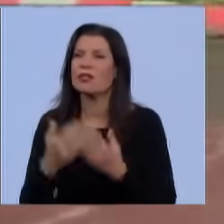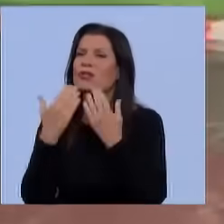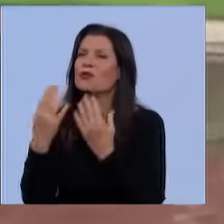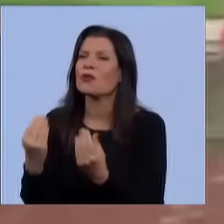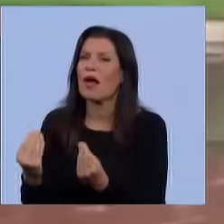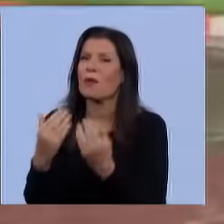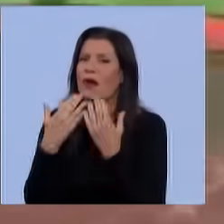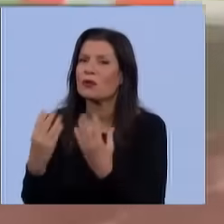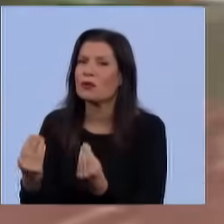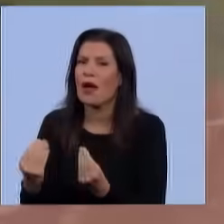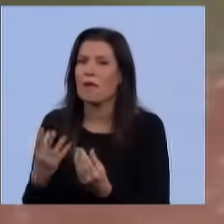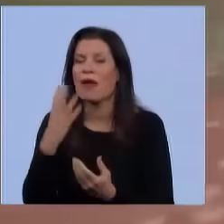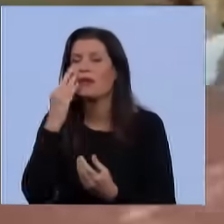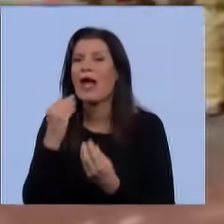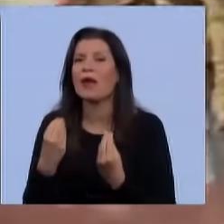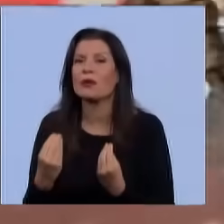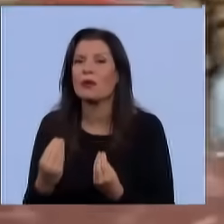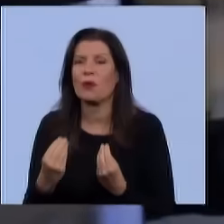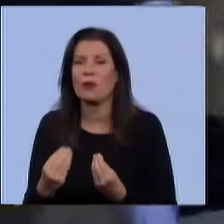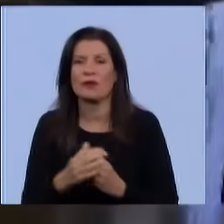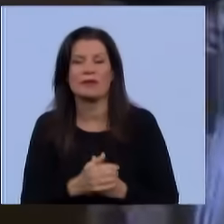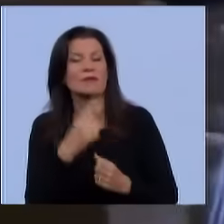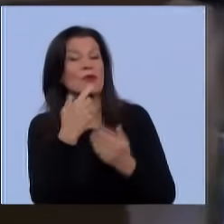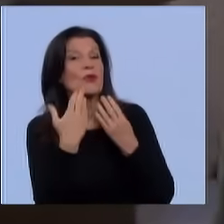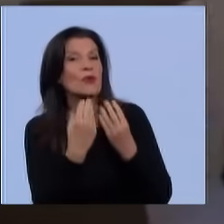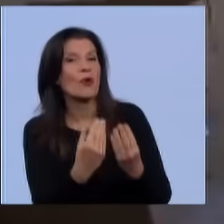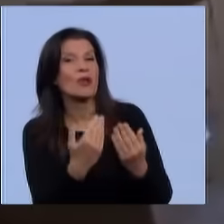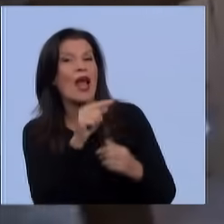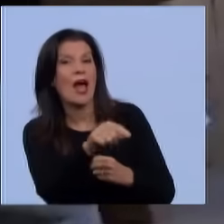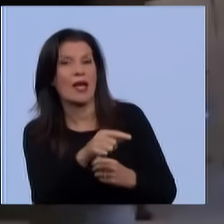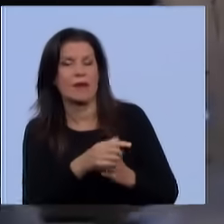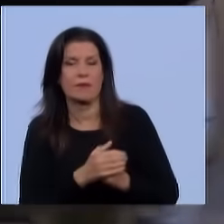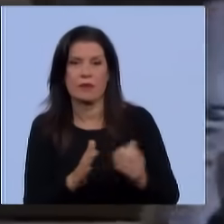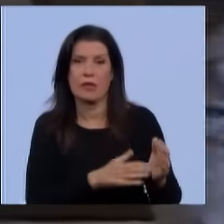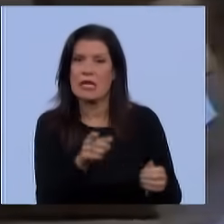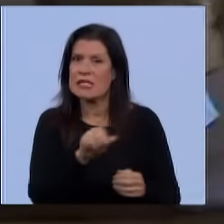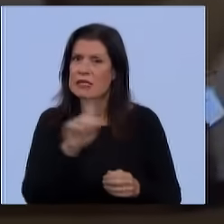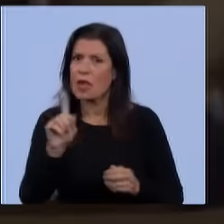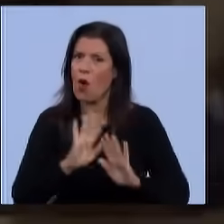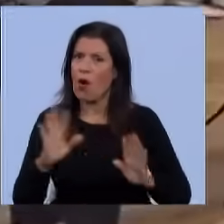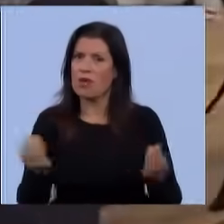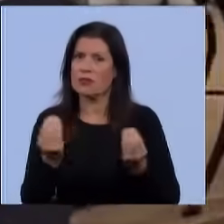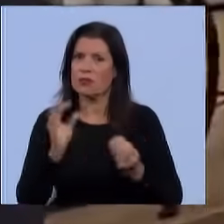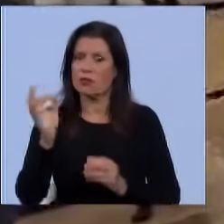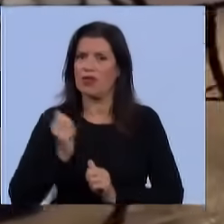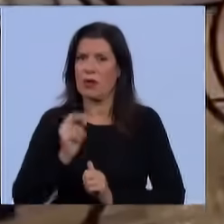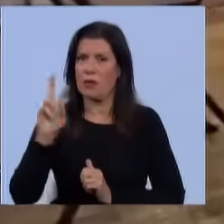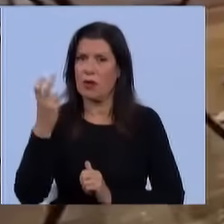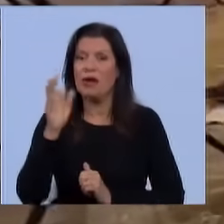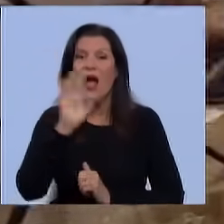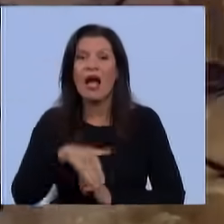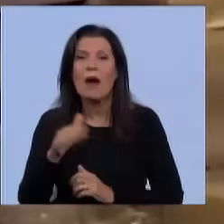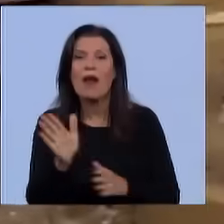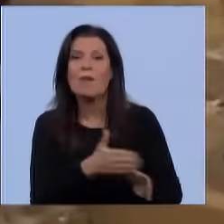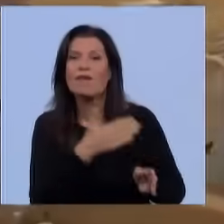תענוג, אנחנו מודים לכם, רק תיקחו. ולא מדובר רק בציוד למילואימניקים, אלא גם למפונים. יש להם ברעננה